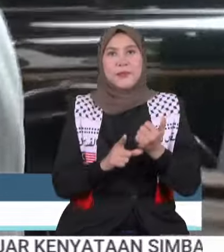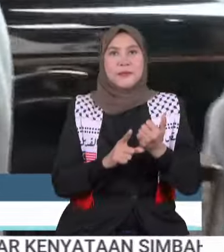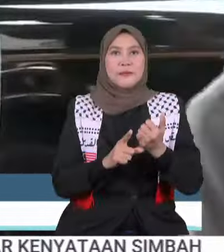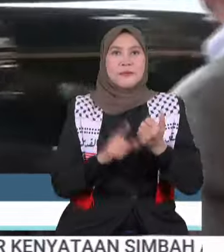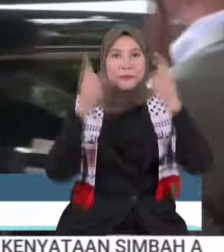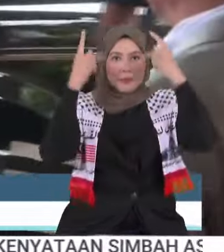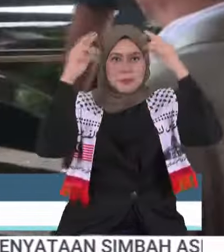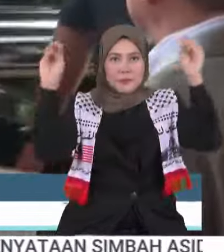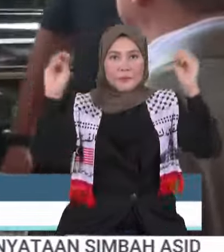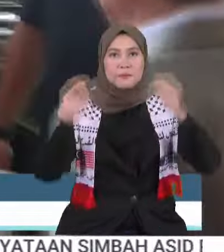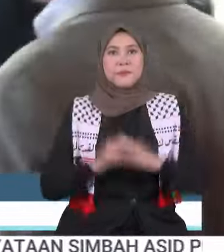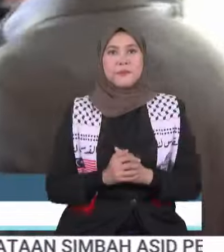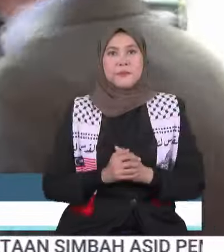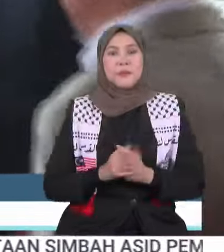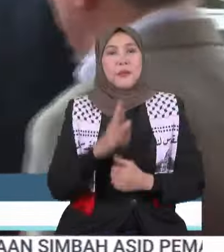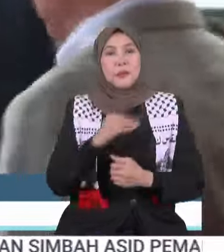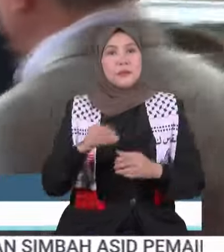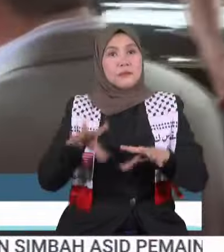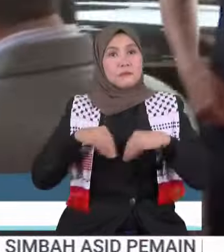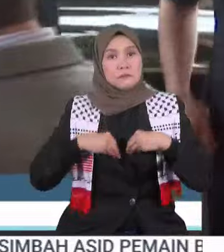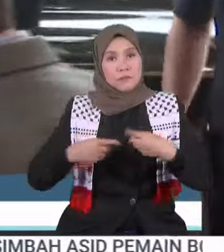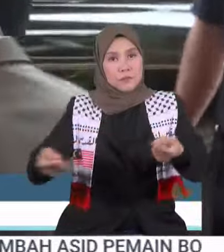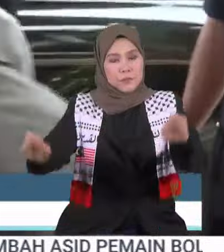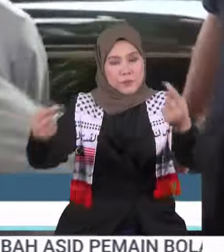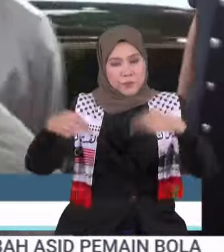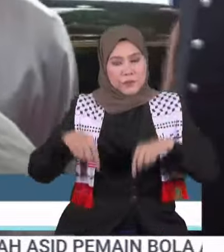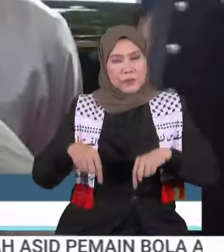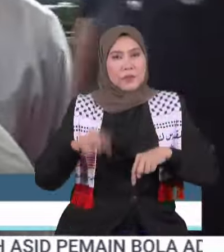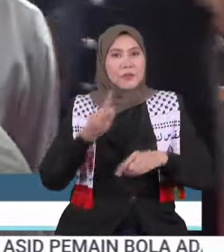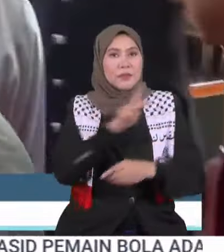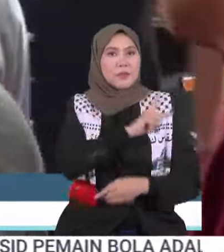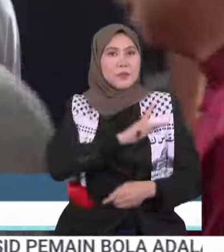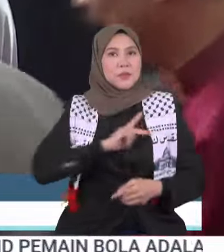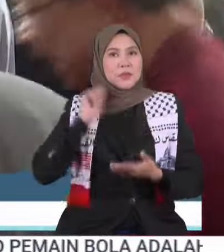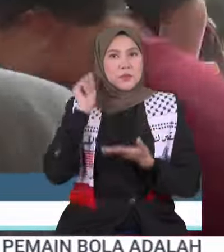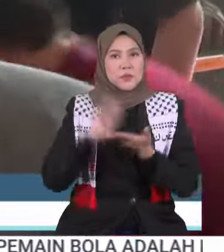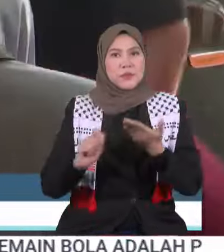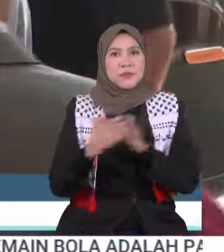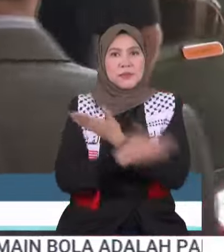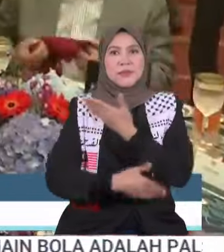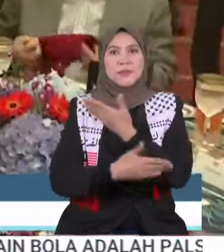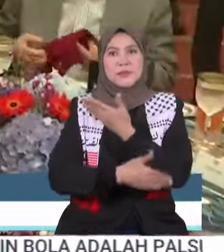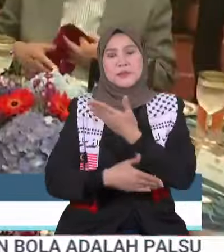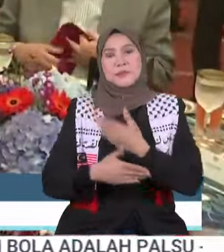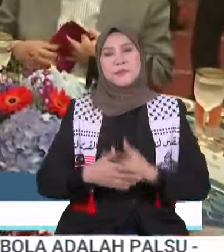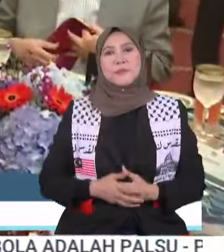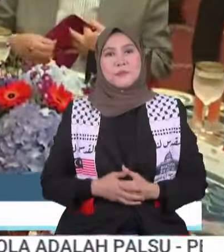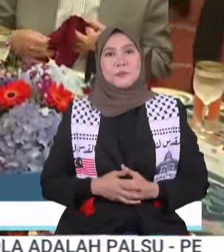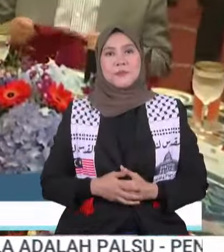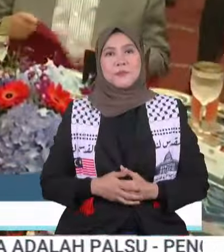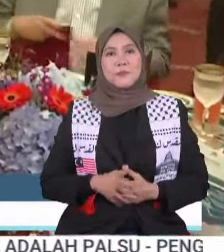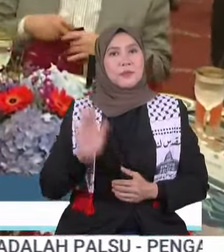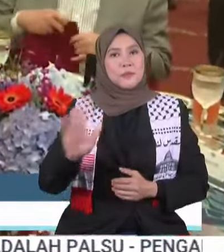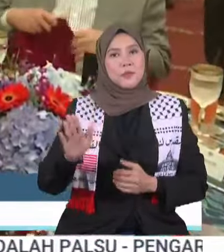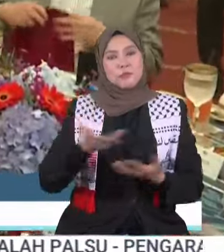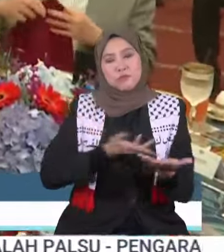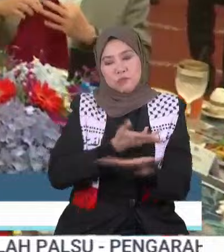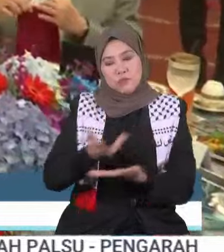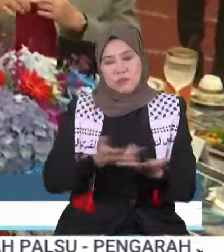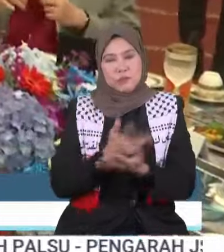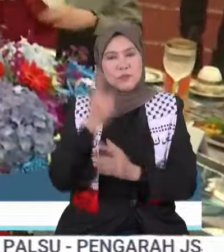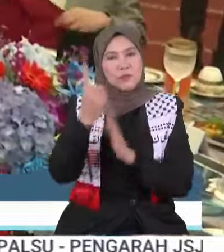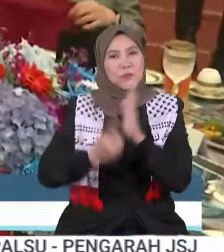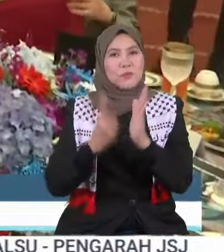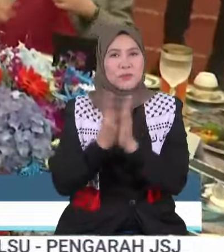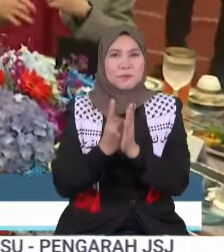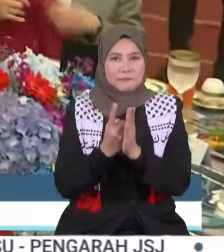Yusof. Turut hadir menyambut keberangkatan tiba Sultan Ibrahim ialah Ketua Setiausaha Negara Tan Sri Muhammad Zuki Ali. Baginda meluangkan masa kira-kira